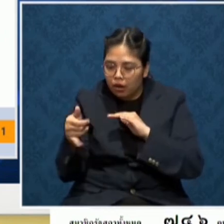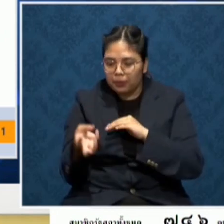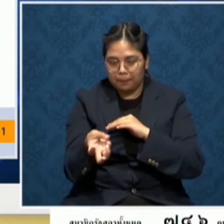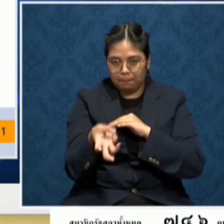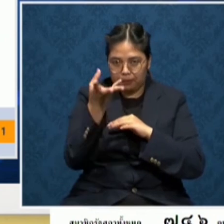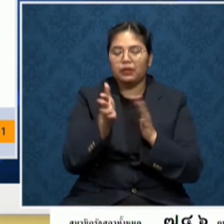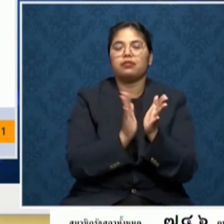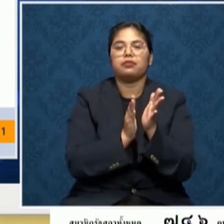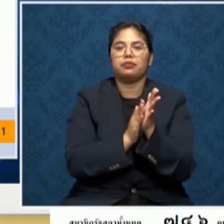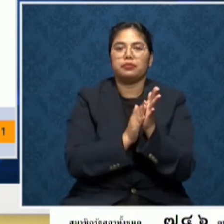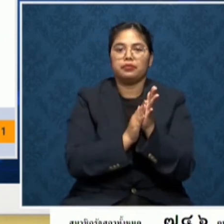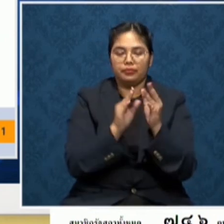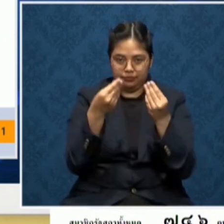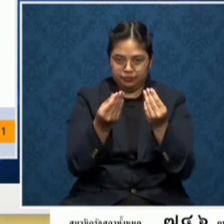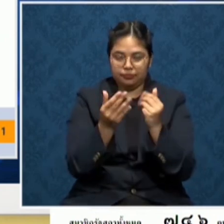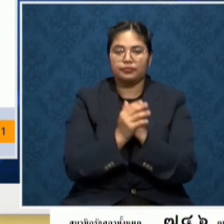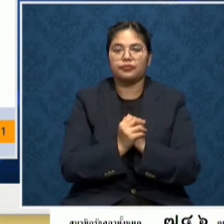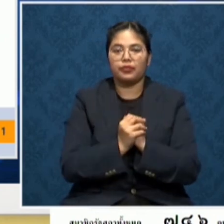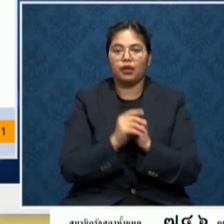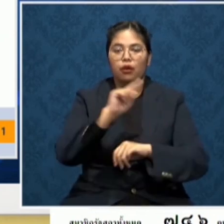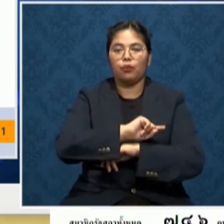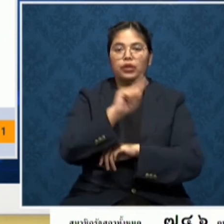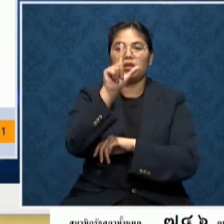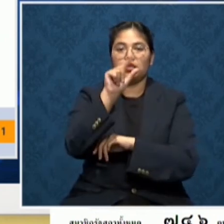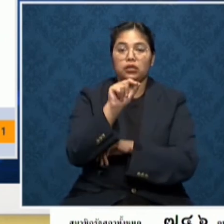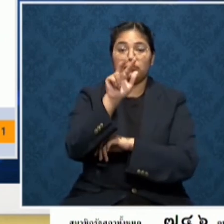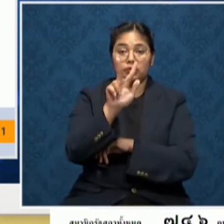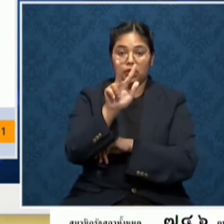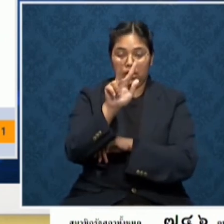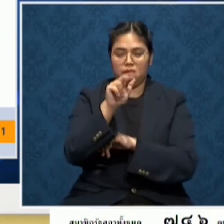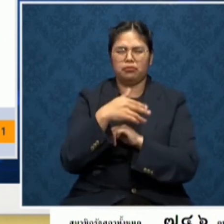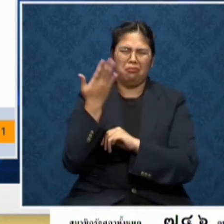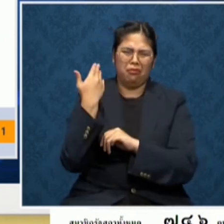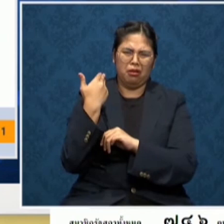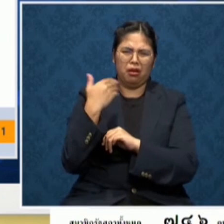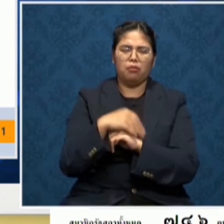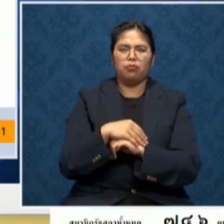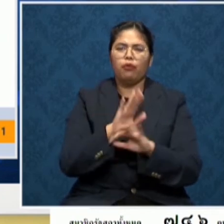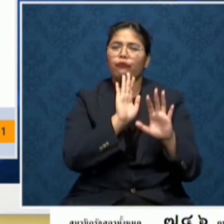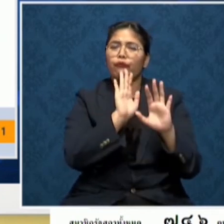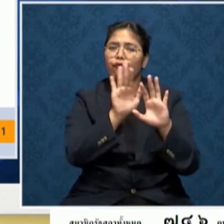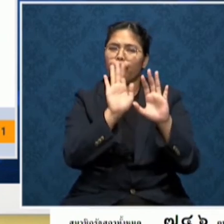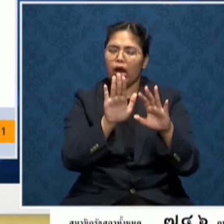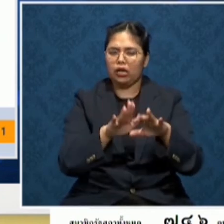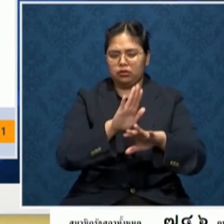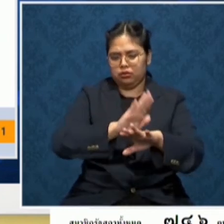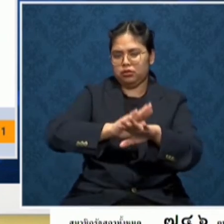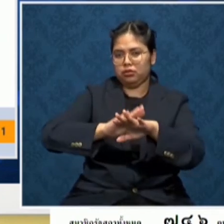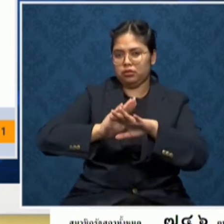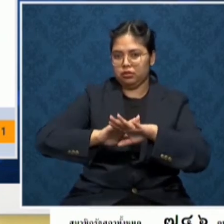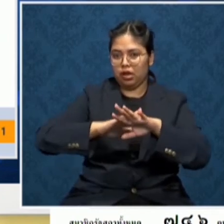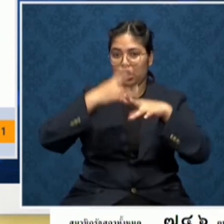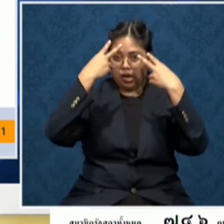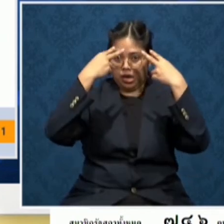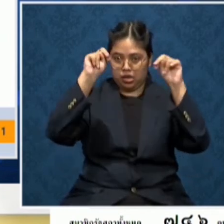ศษครับท่านประธานครับเมื่อวันที่23ที่ผ่านมาผมได้ฝากคำเตือน7ข้อถึงท่านนายก